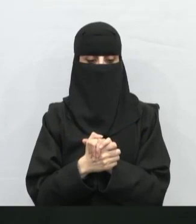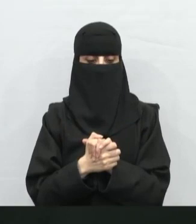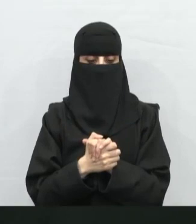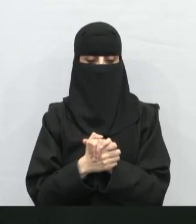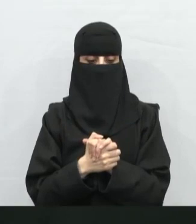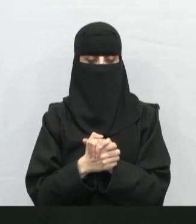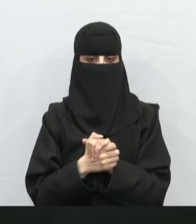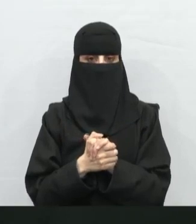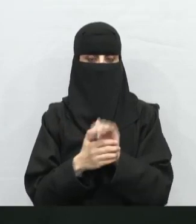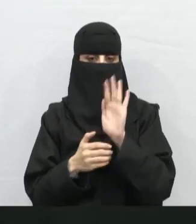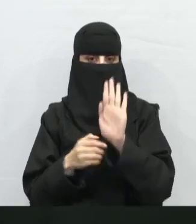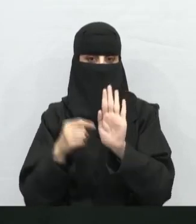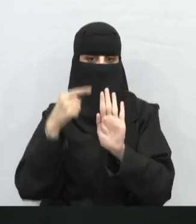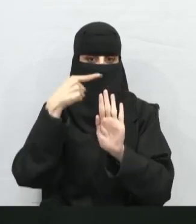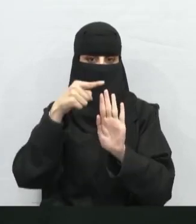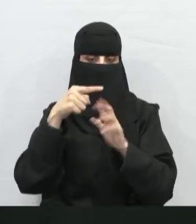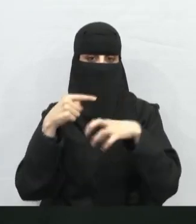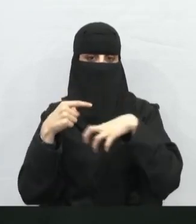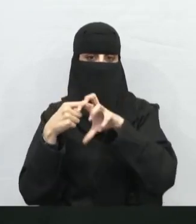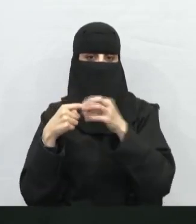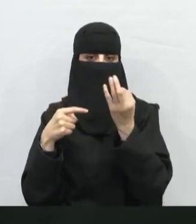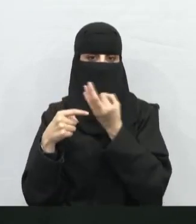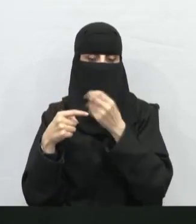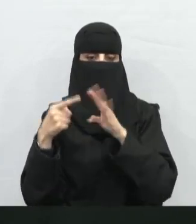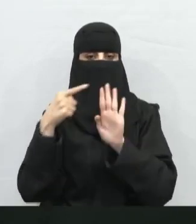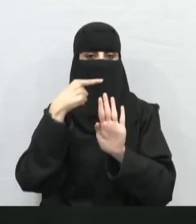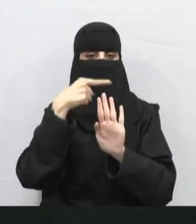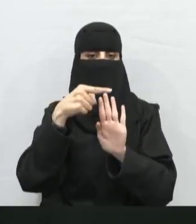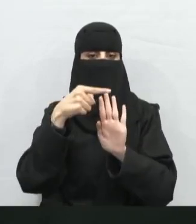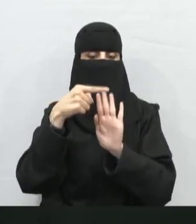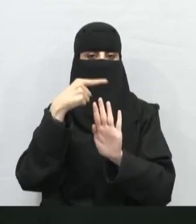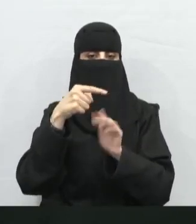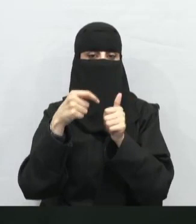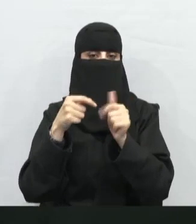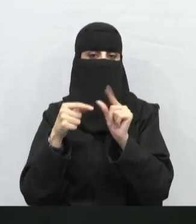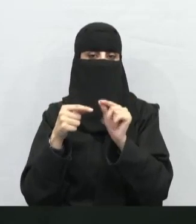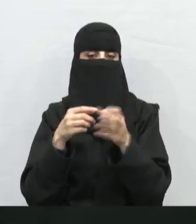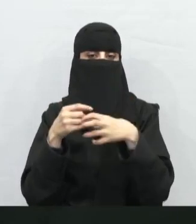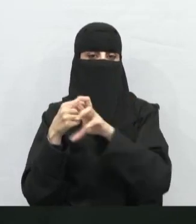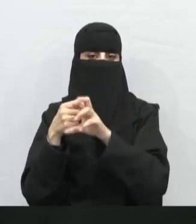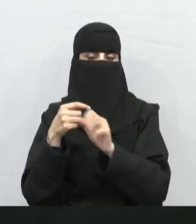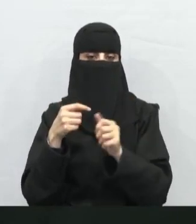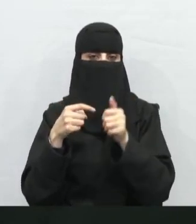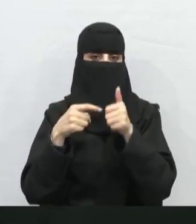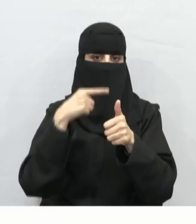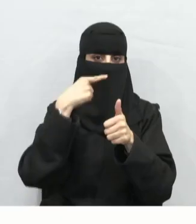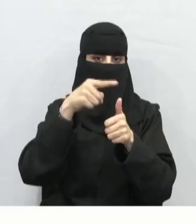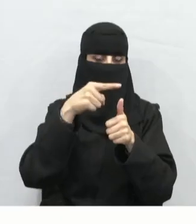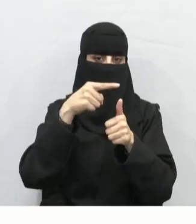ينطق لوحده لكن الحرف الساكن ننطقه مع الحرف الذي قبله كما في كلمه